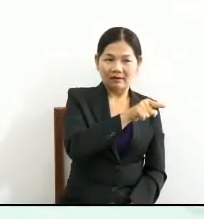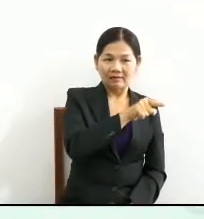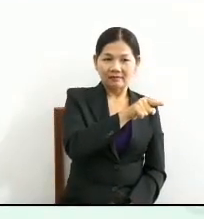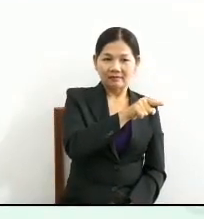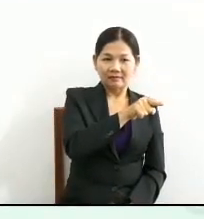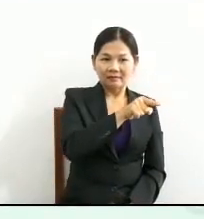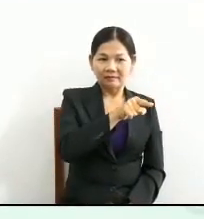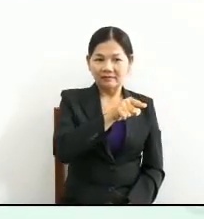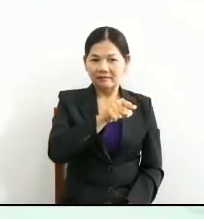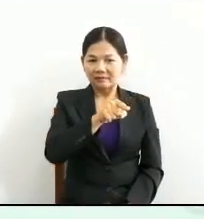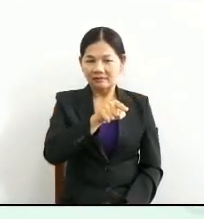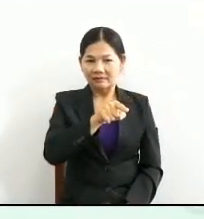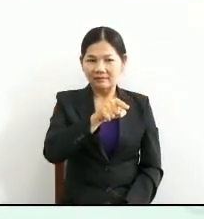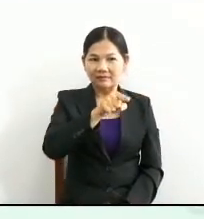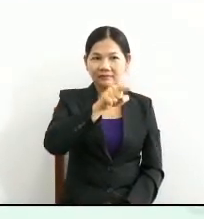ho a